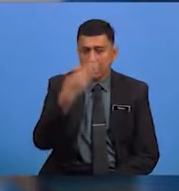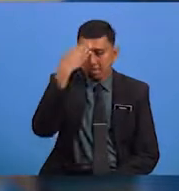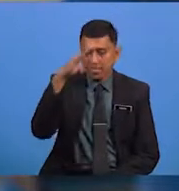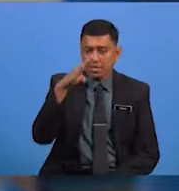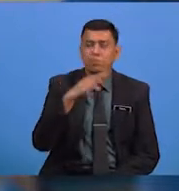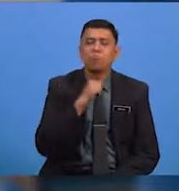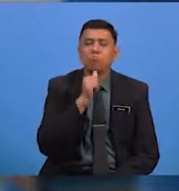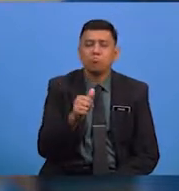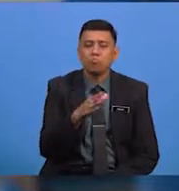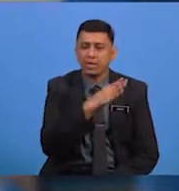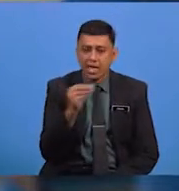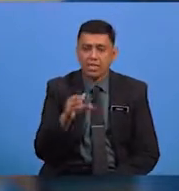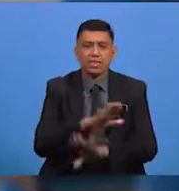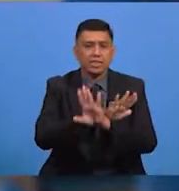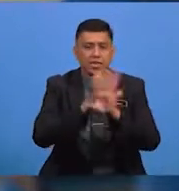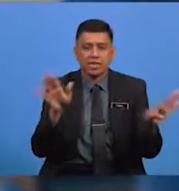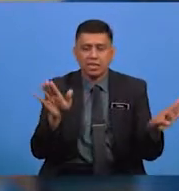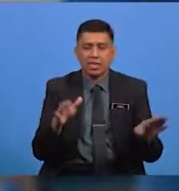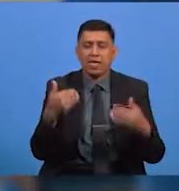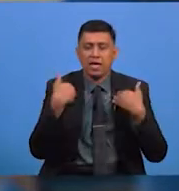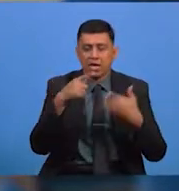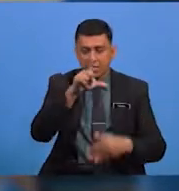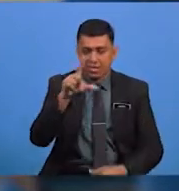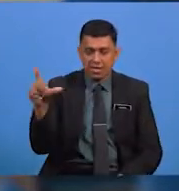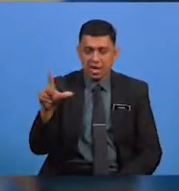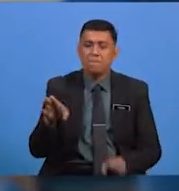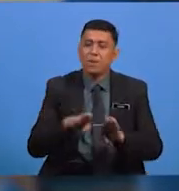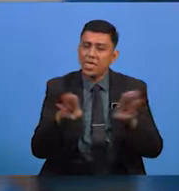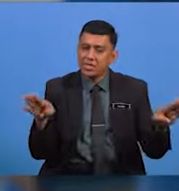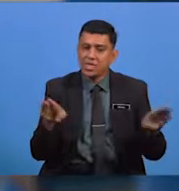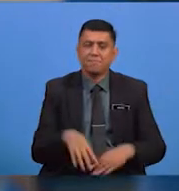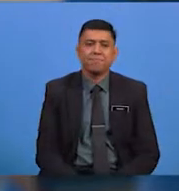bukan dan tidak adalah berbeza.